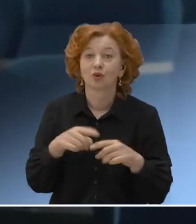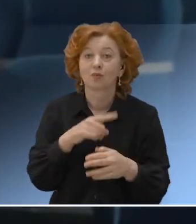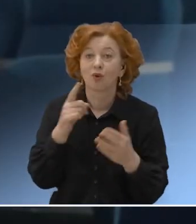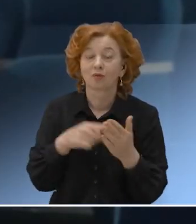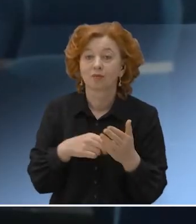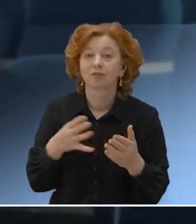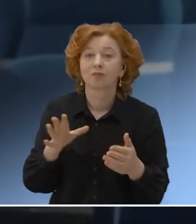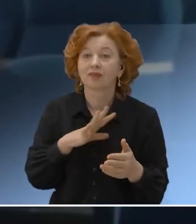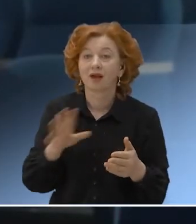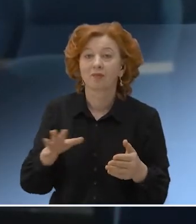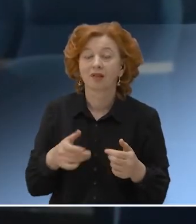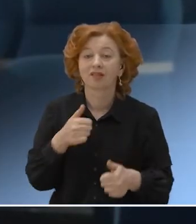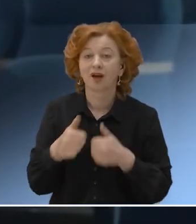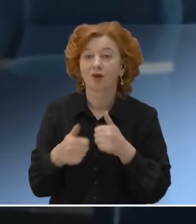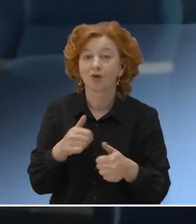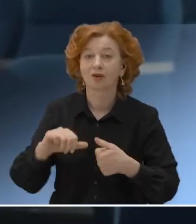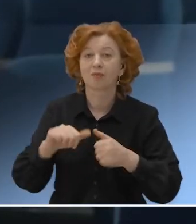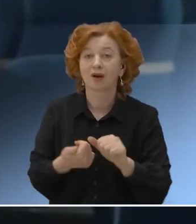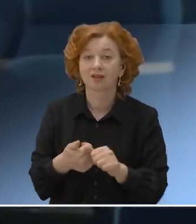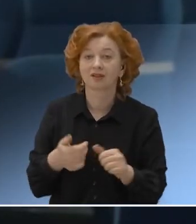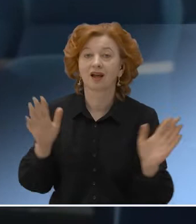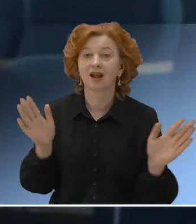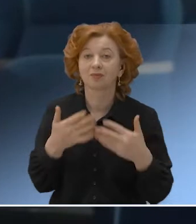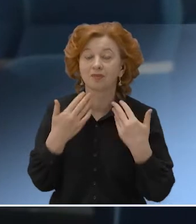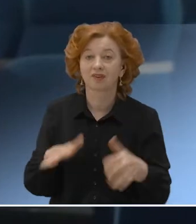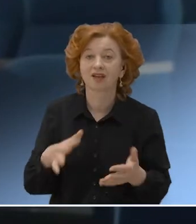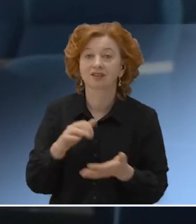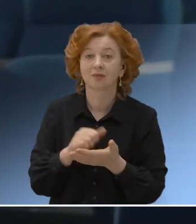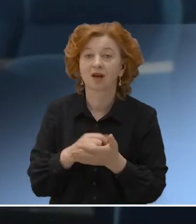свои силы. Давно просто уже не был на конкурсах. Постоянно